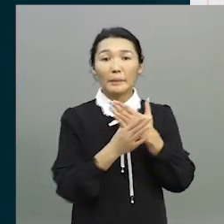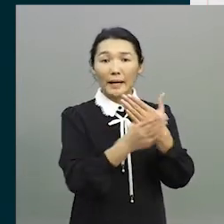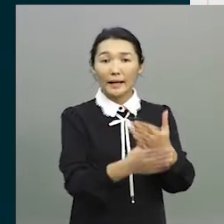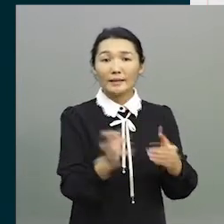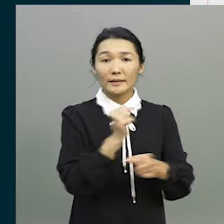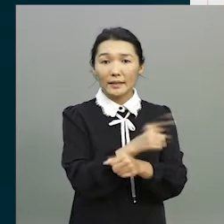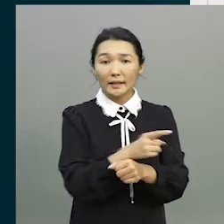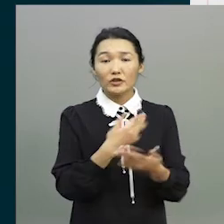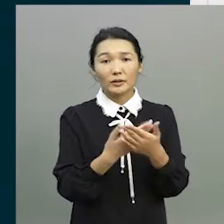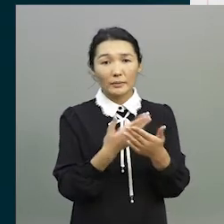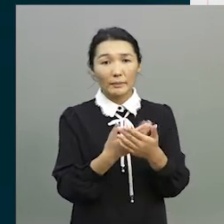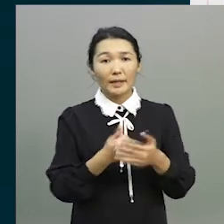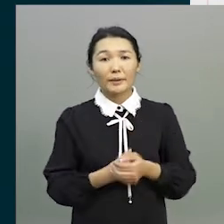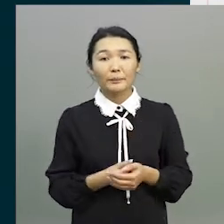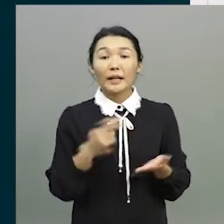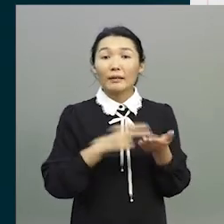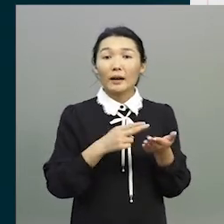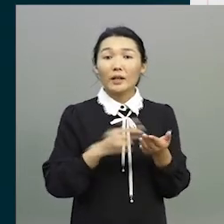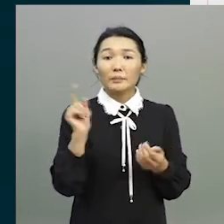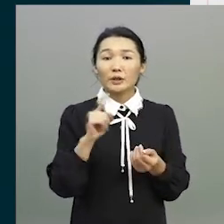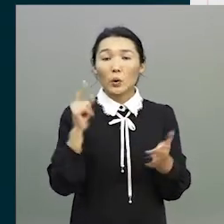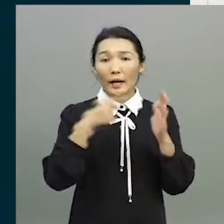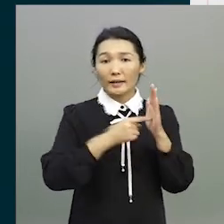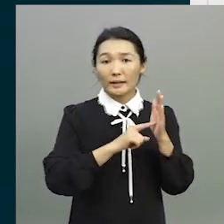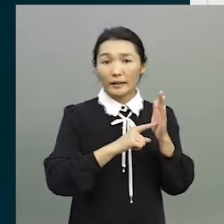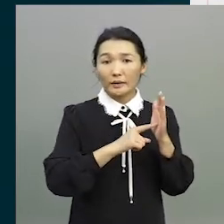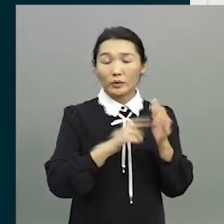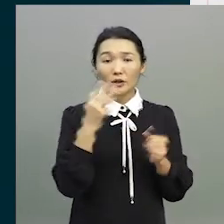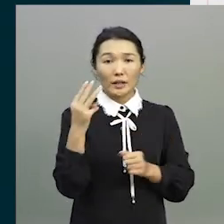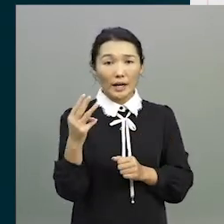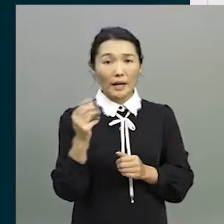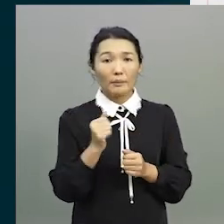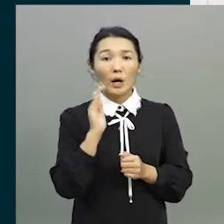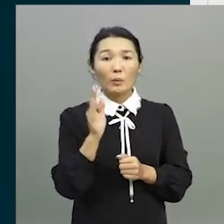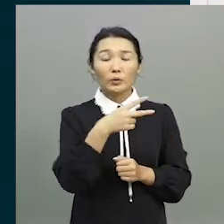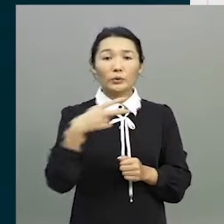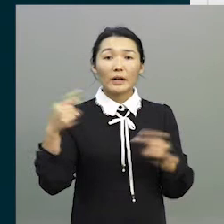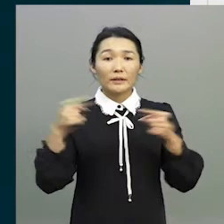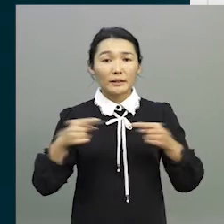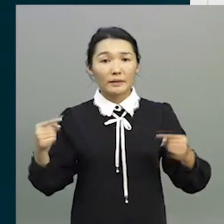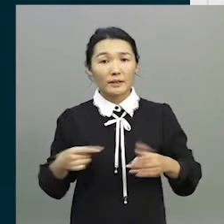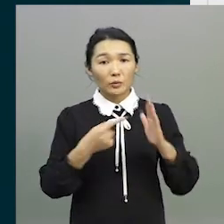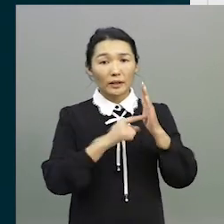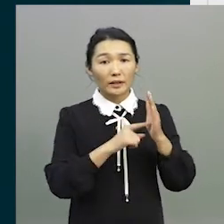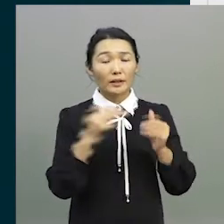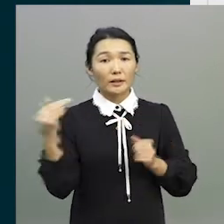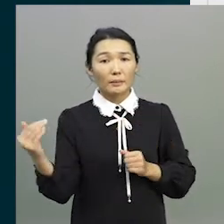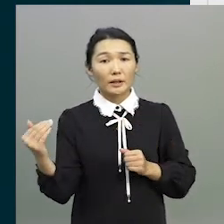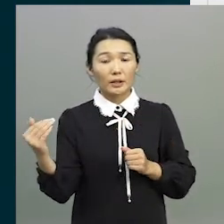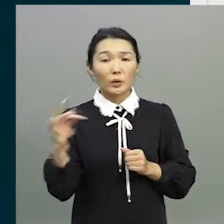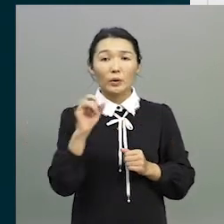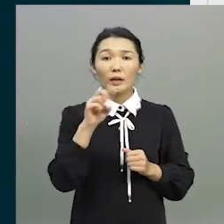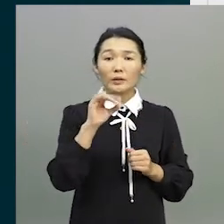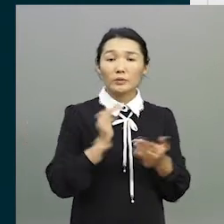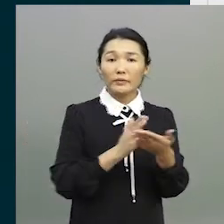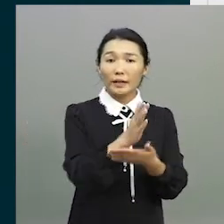например докажем что координаты точки м будут равны соответствующим координатам и и радиус-вектора